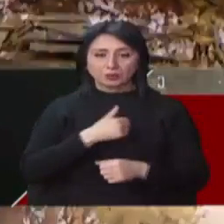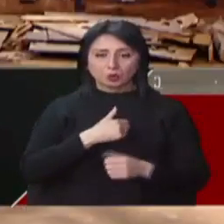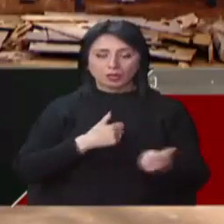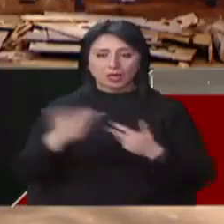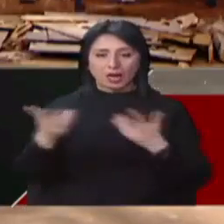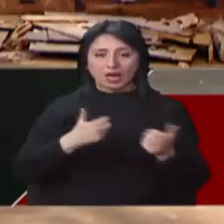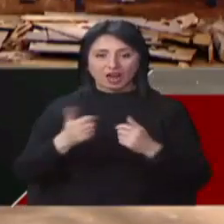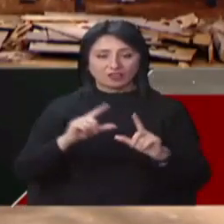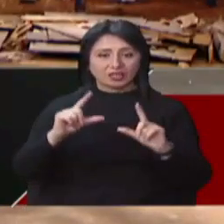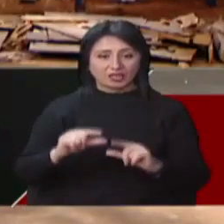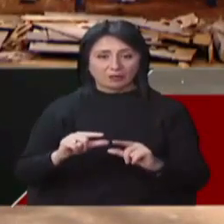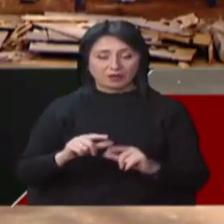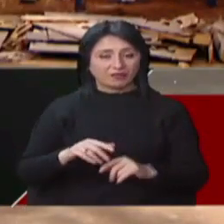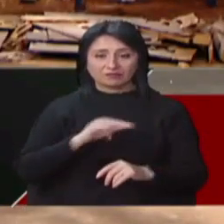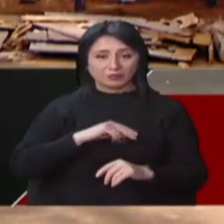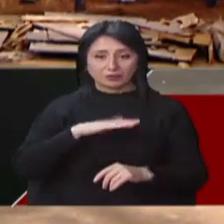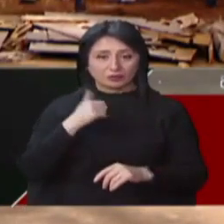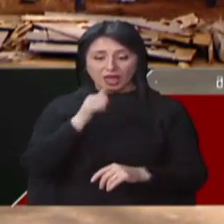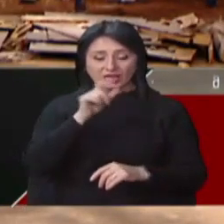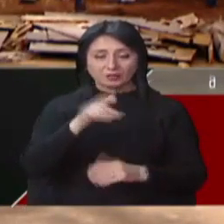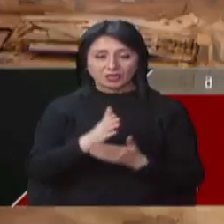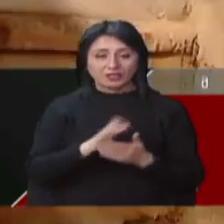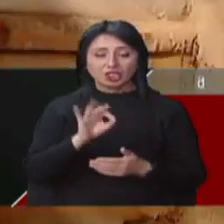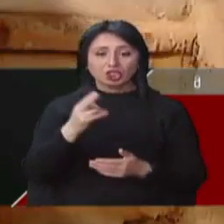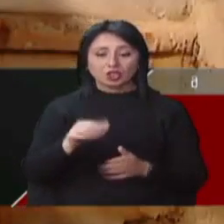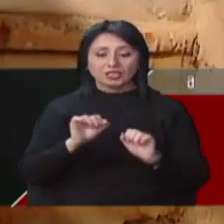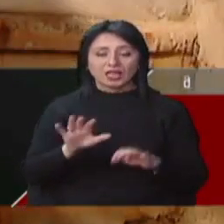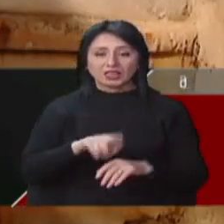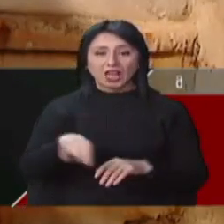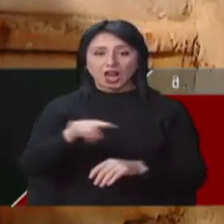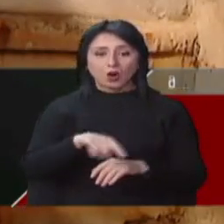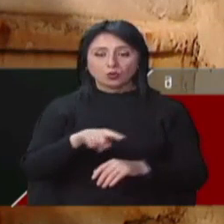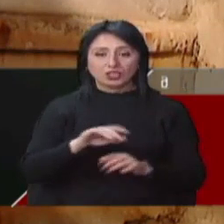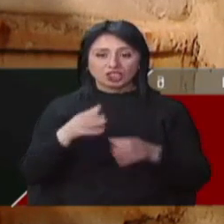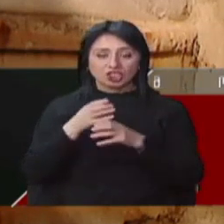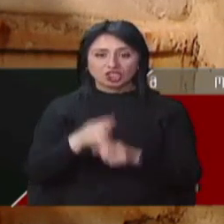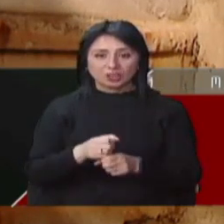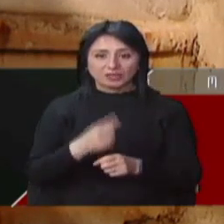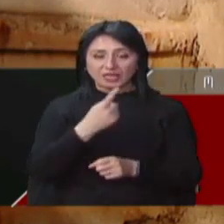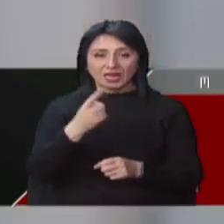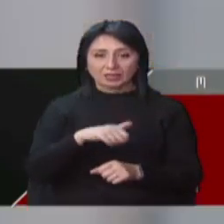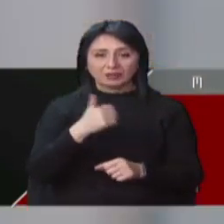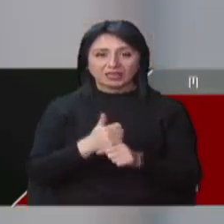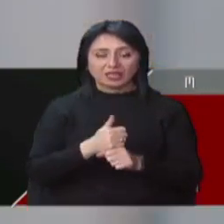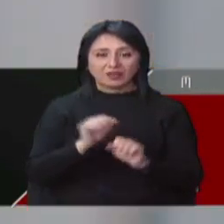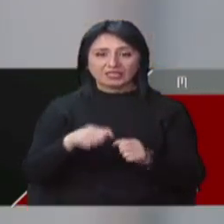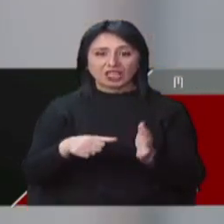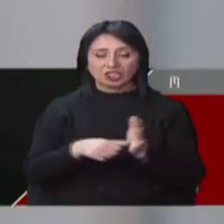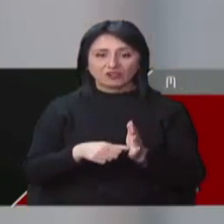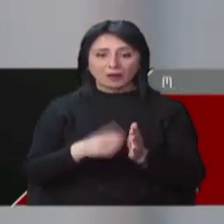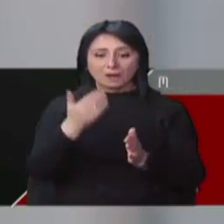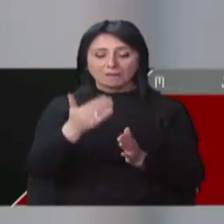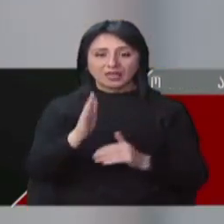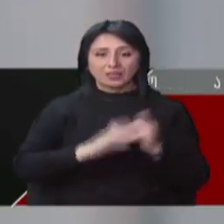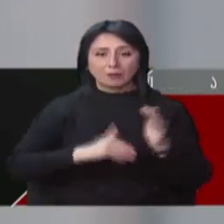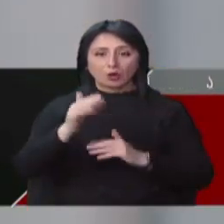მსურველთა რაოდენობა დაბალია. ექსპერტთა ნაწილი ამბობს, რომ სოციალურად დაუცველთა ფენის შემცირების ერთ-ერთი მთავარი საშუალება